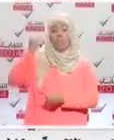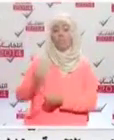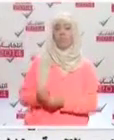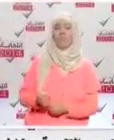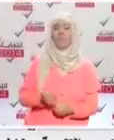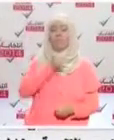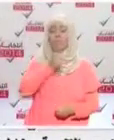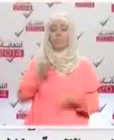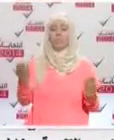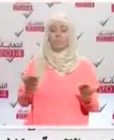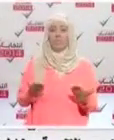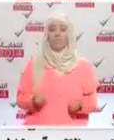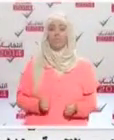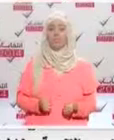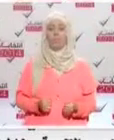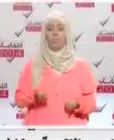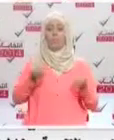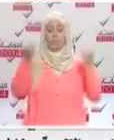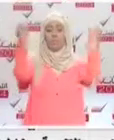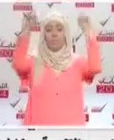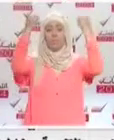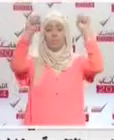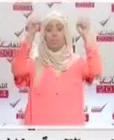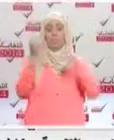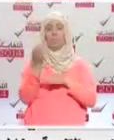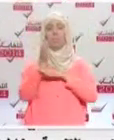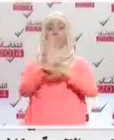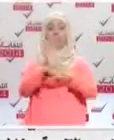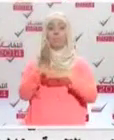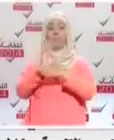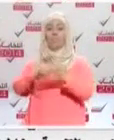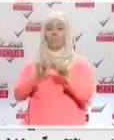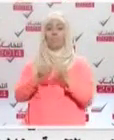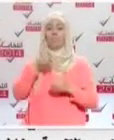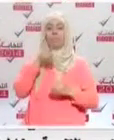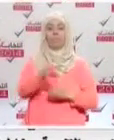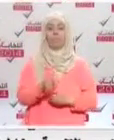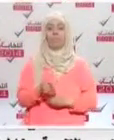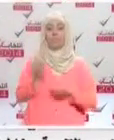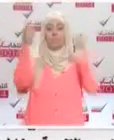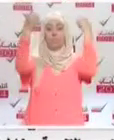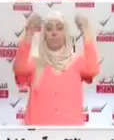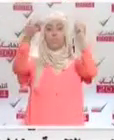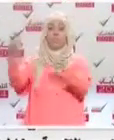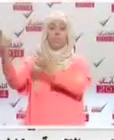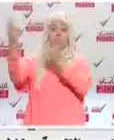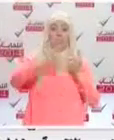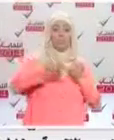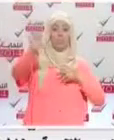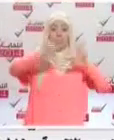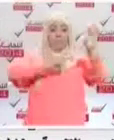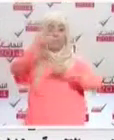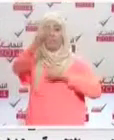وباش نشوفوهم، هي اللي عارت الخطا، هي اللي عارت حرية الإعلام، هي اللي جابت الناس الكل تتكلم. أنا واحد من الناس بقولش تصور روحي نهار من المرات باش نجي